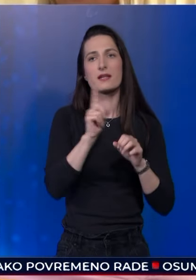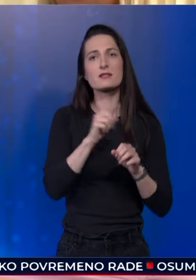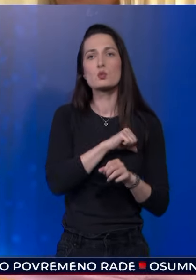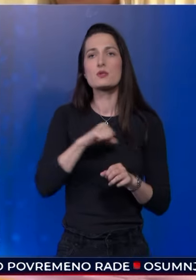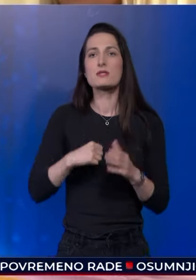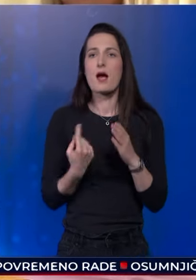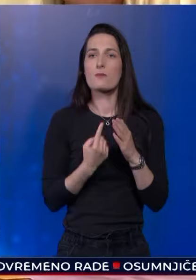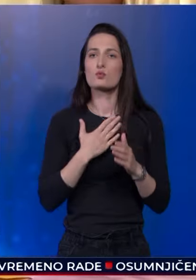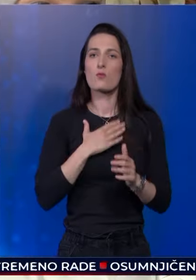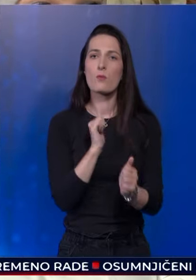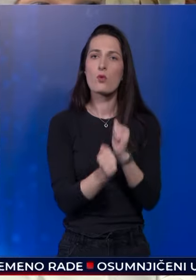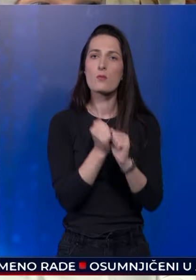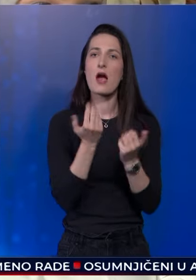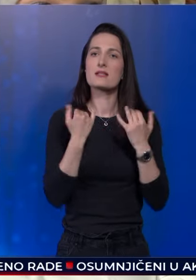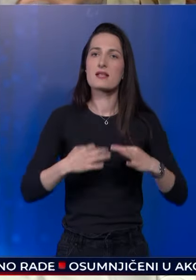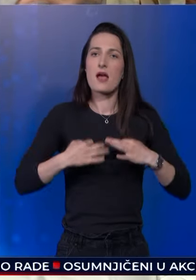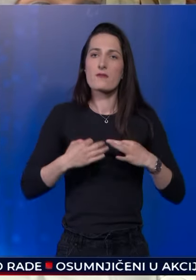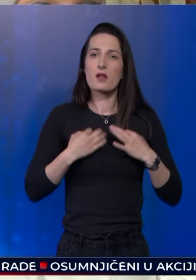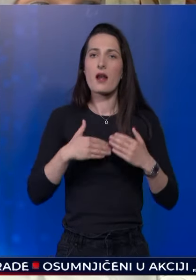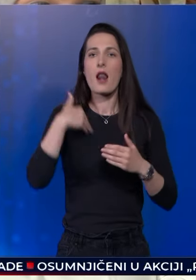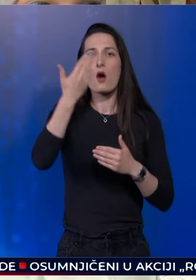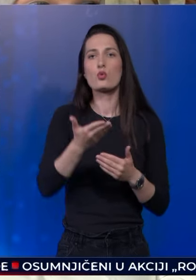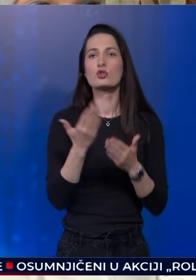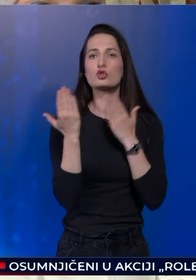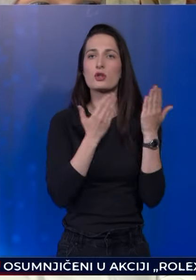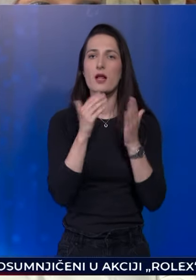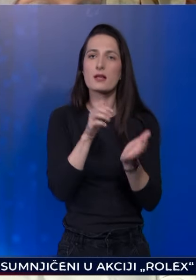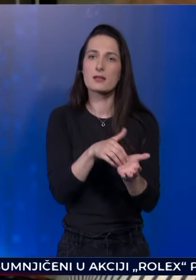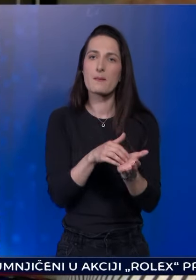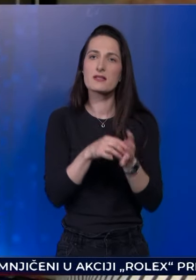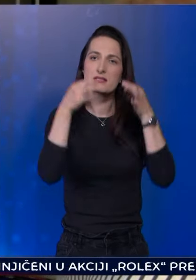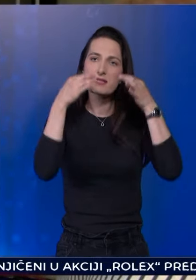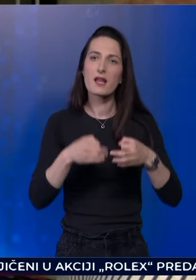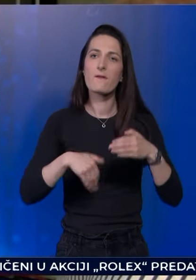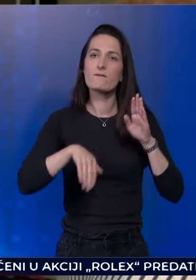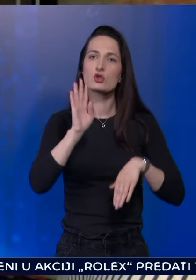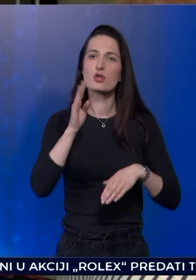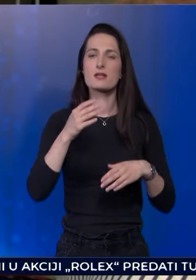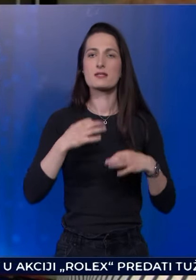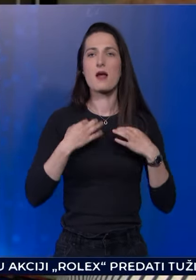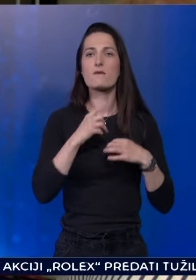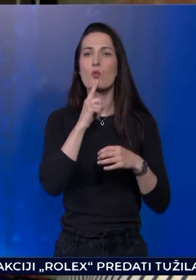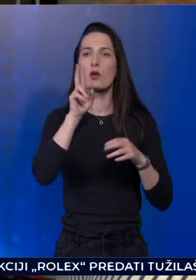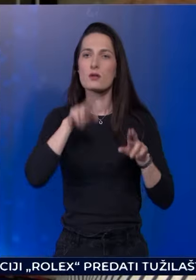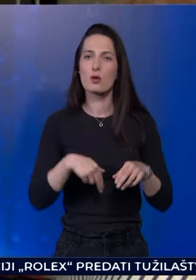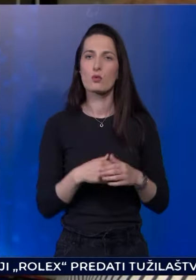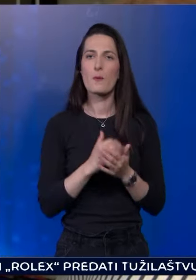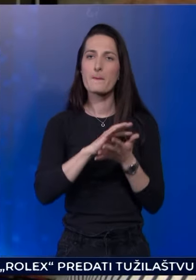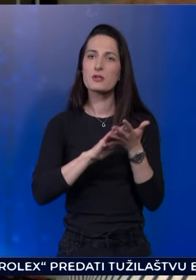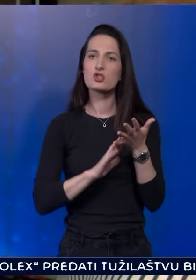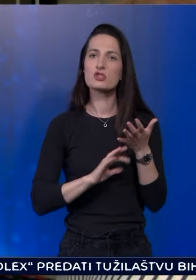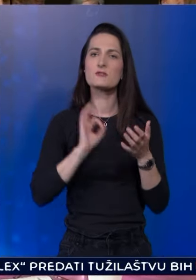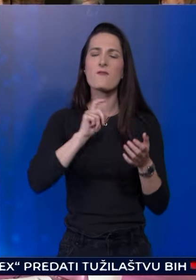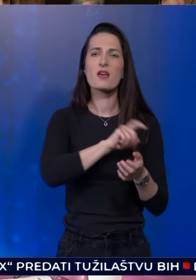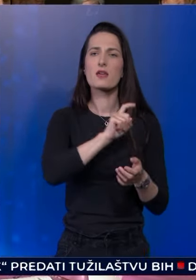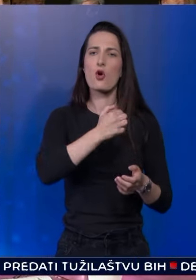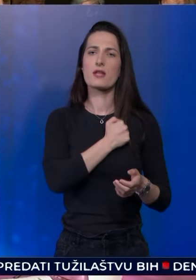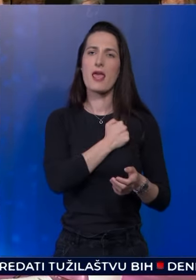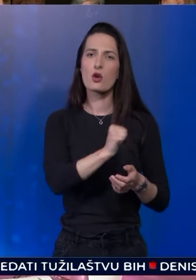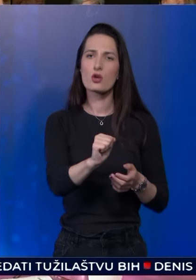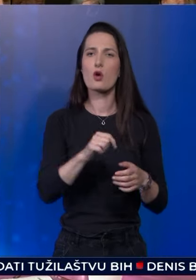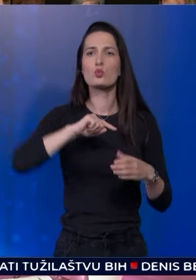nisu sami u svojoj borbi, a zdravi bi nakon čitanja trebali cijeniti više zdravlje koje imaju. Priča svake od